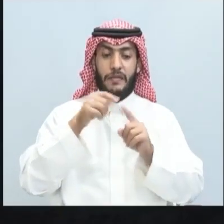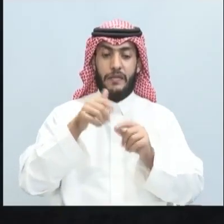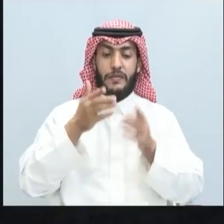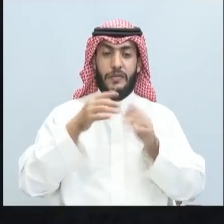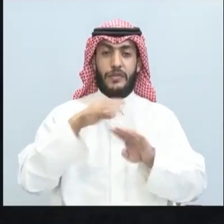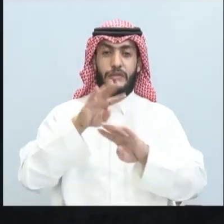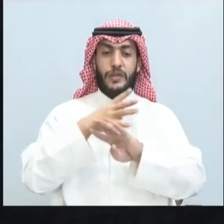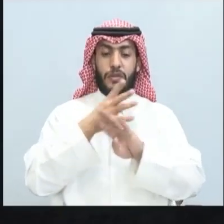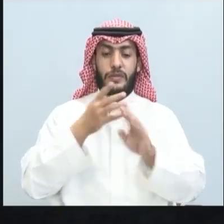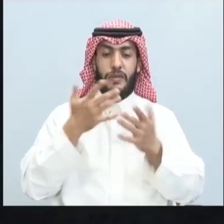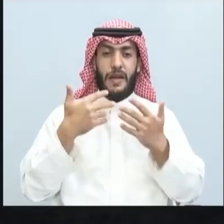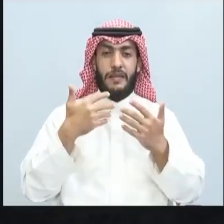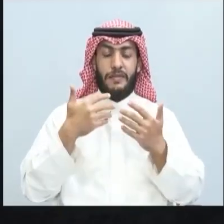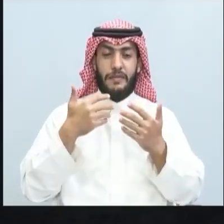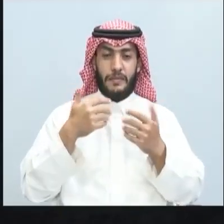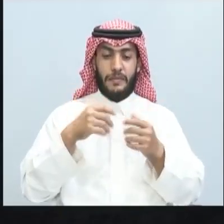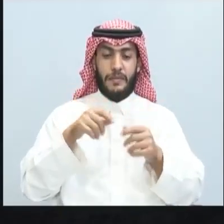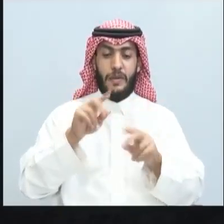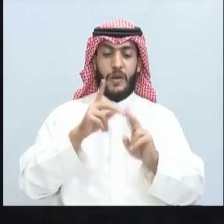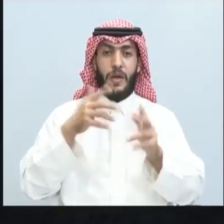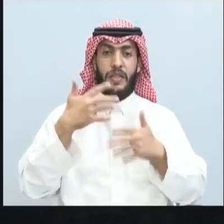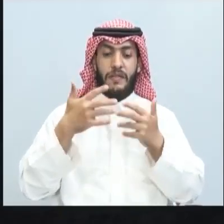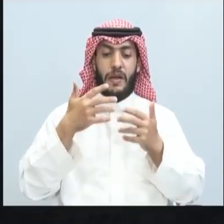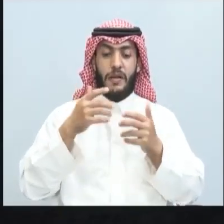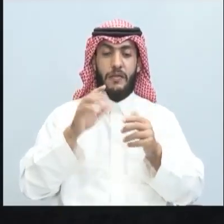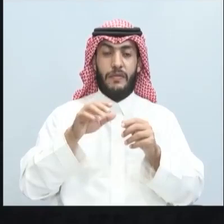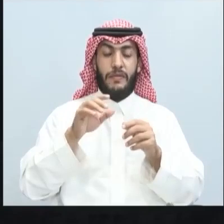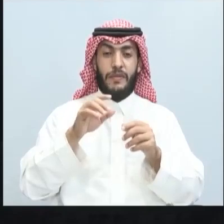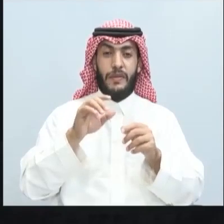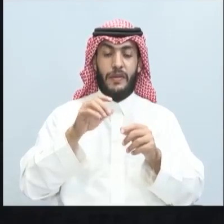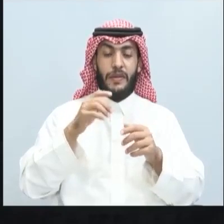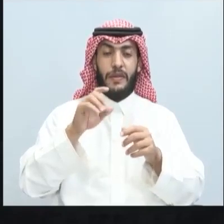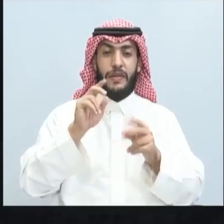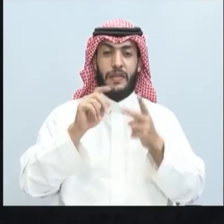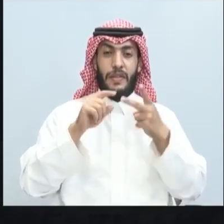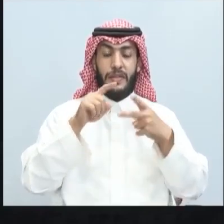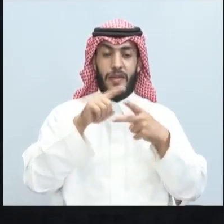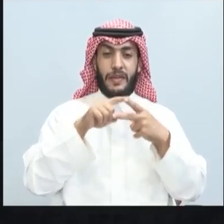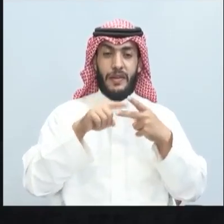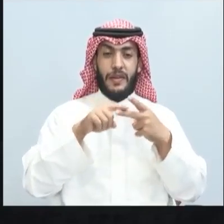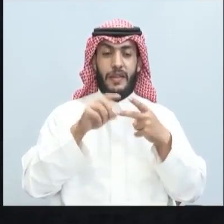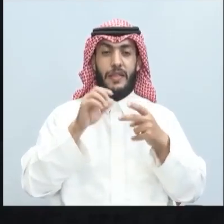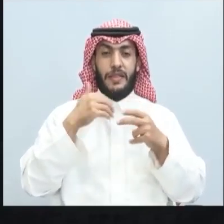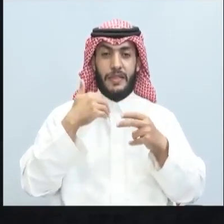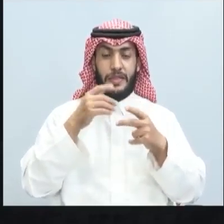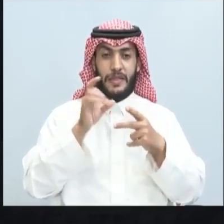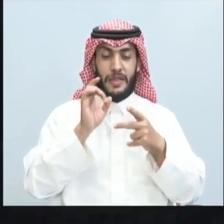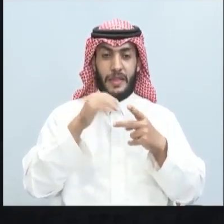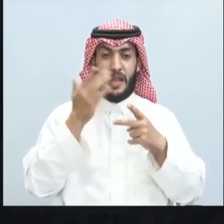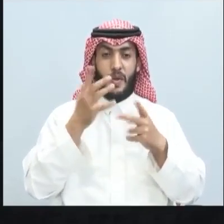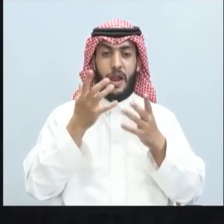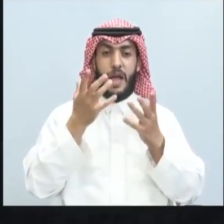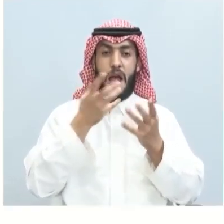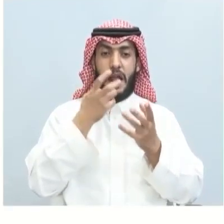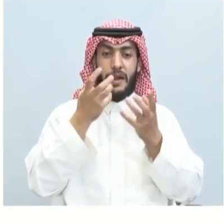جدول حتى يسهل عليك الان نوع التفاعل قلنا انواع التفاعل التفاعلات الكيميائيه اثنين طارد للحراره وماص